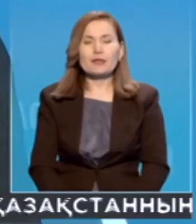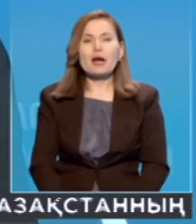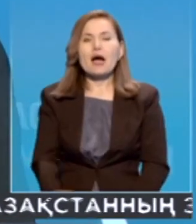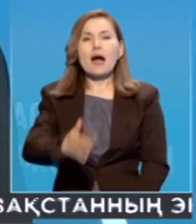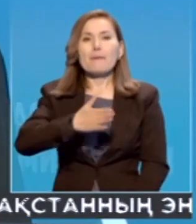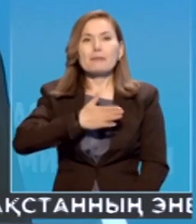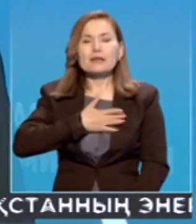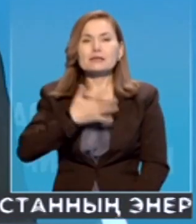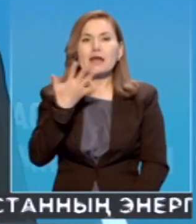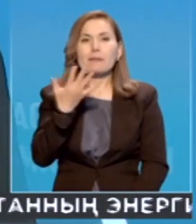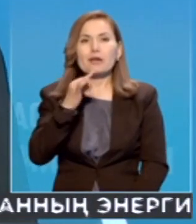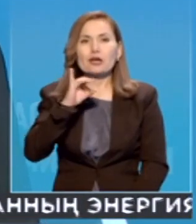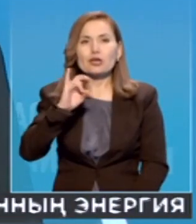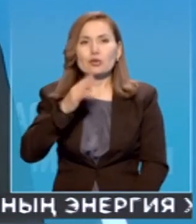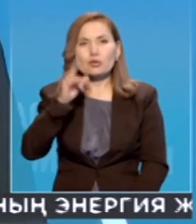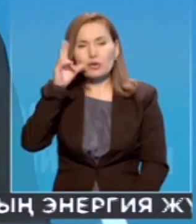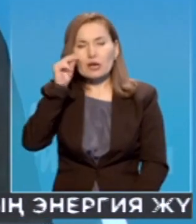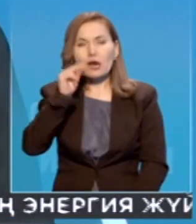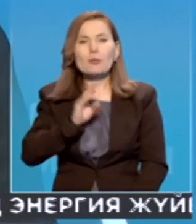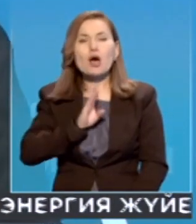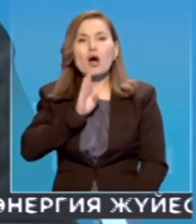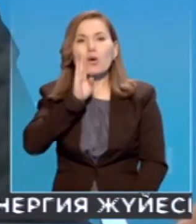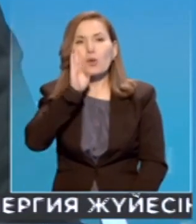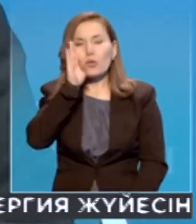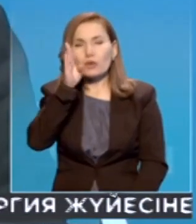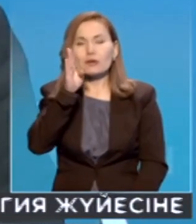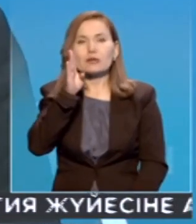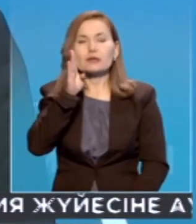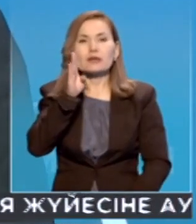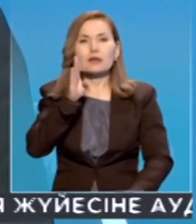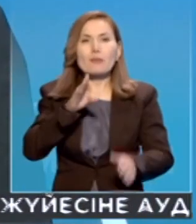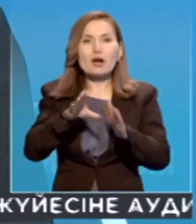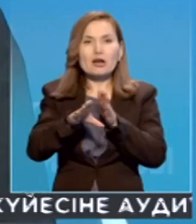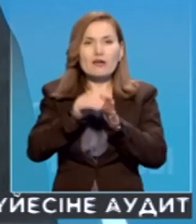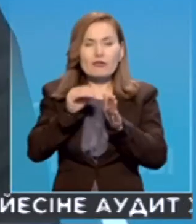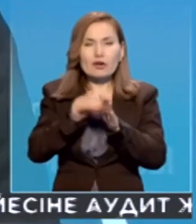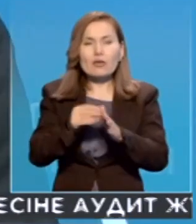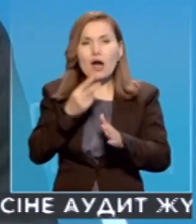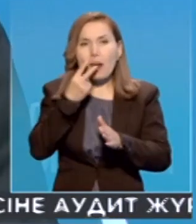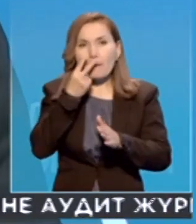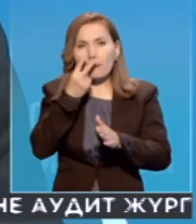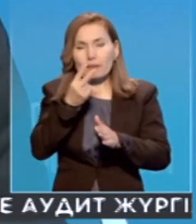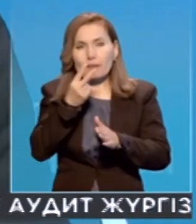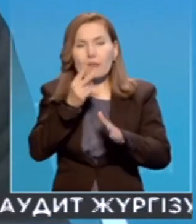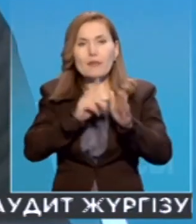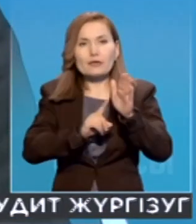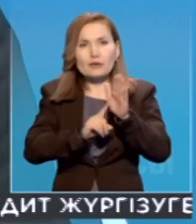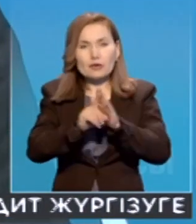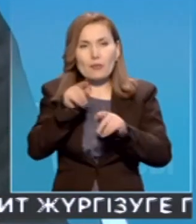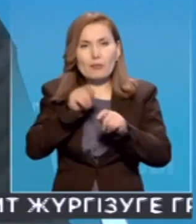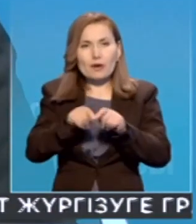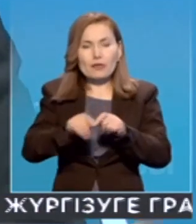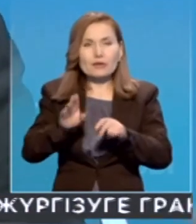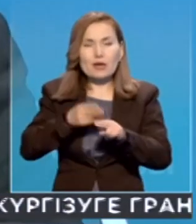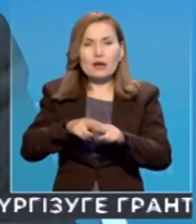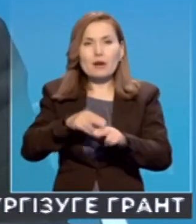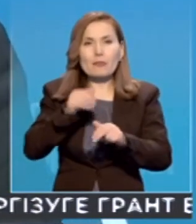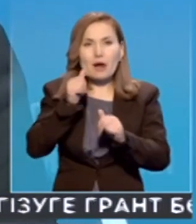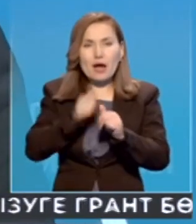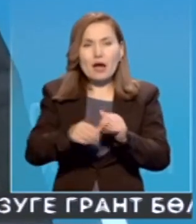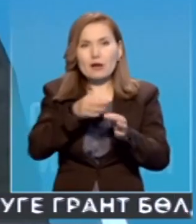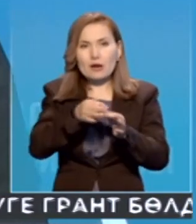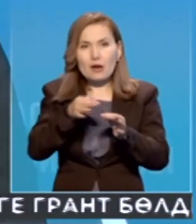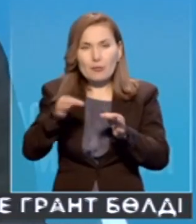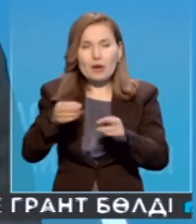Біз 5 маусымда таңертең референдумның басталғанына куә болуды жоспарлап отырмыз. Бұдан кейін әртүрлі референдум учаскелеріне барып, тұрғындардың